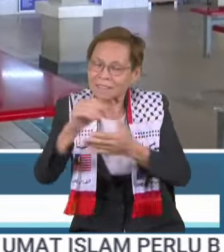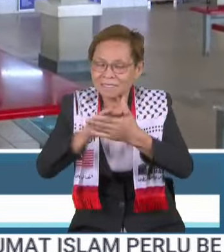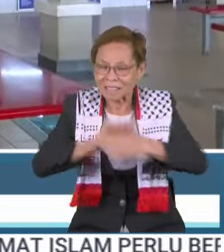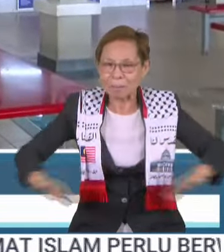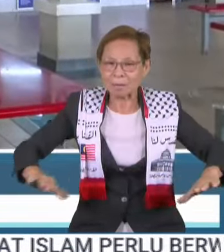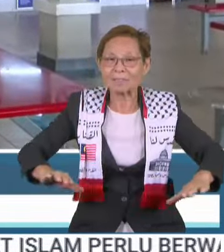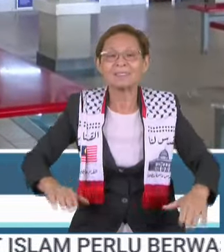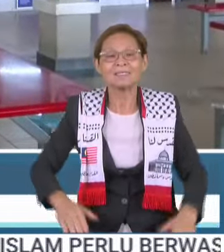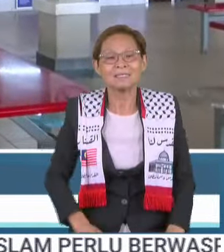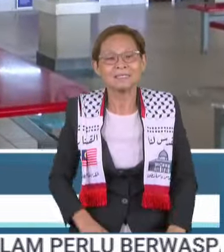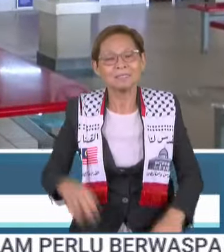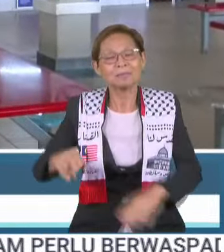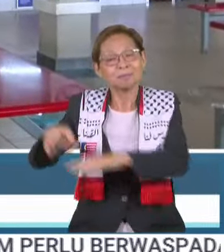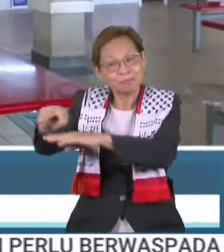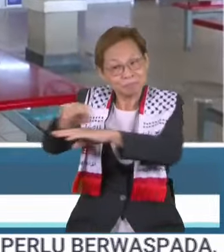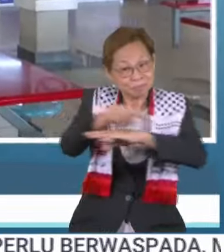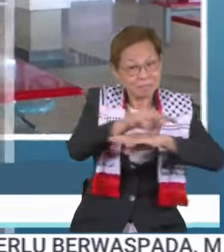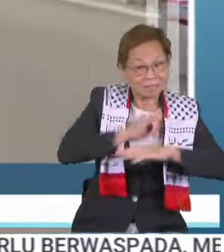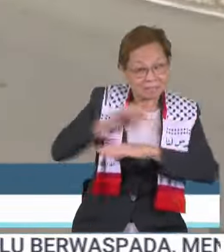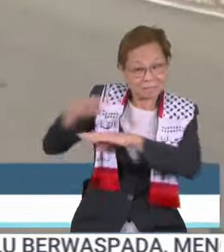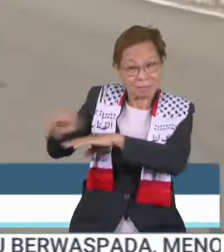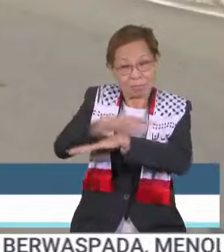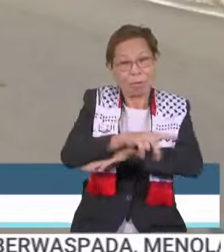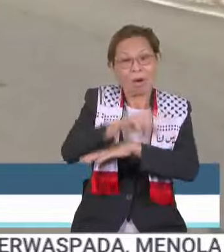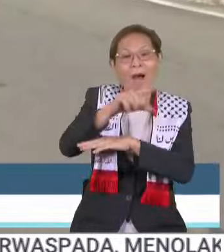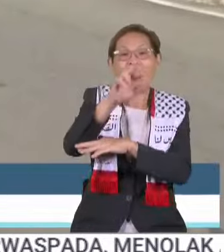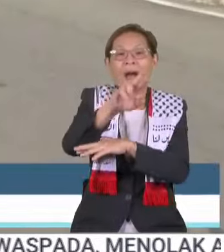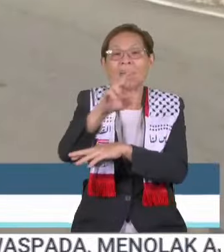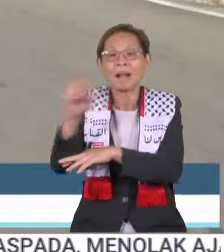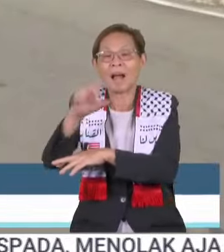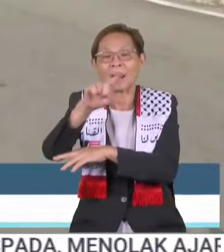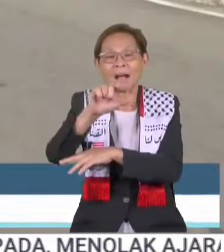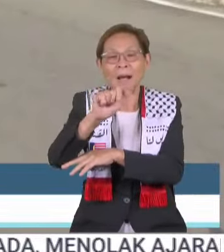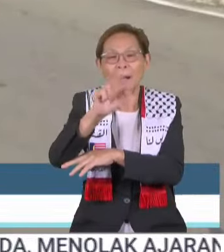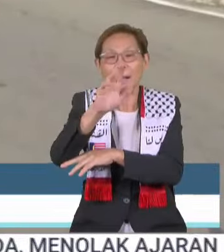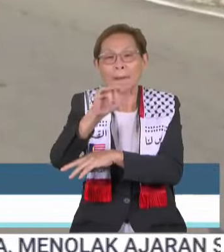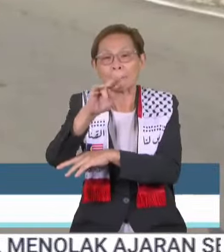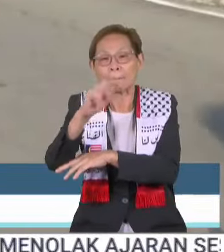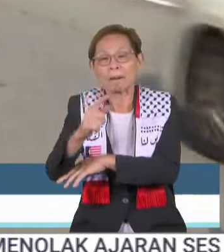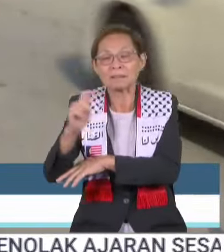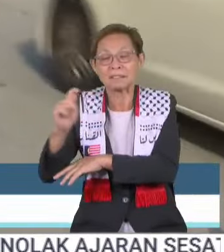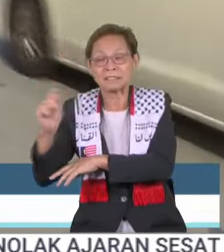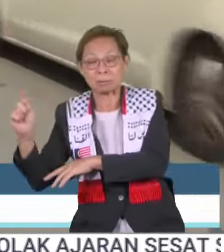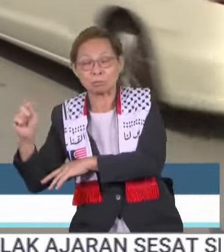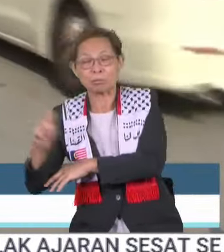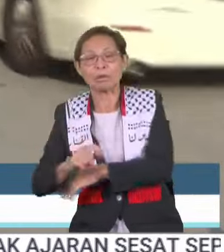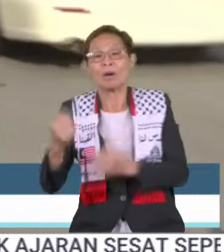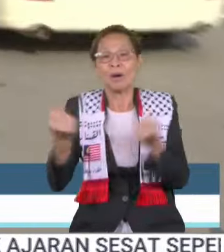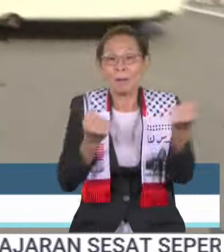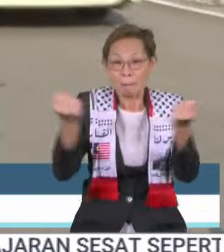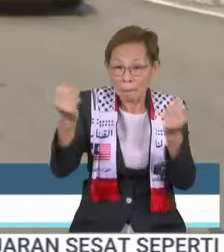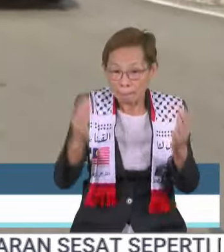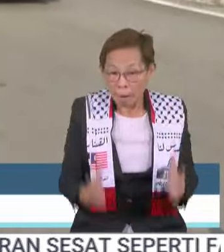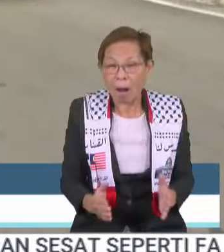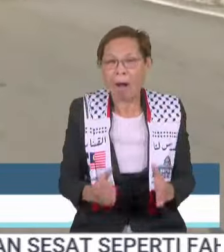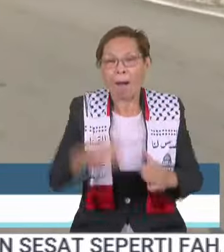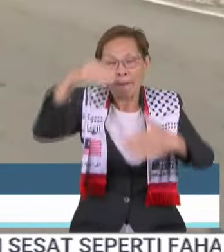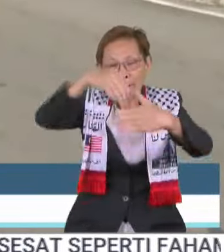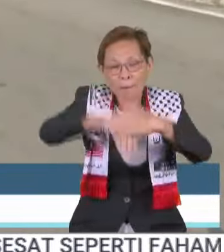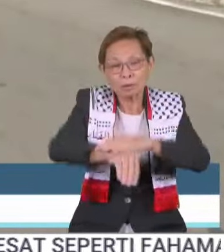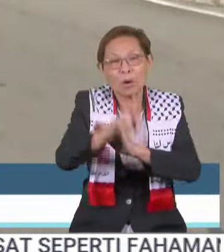Dan saudara, tinjauan saya di RNR Gambang arah timur pada ketika ini, pengguna lebuh raya mula memasuki RNR ini